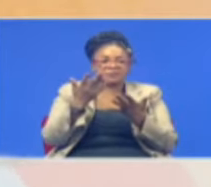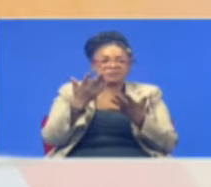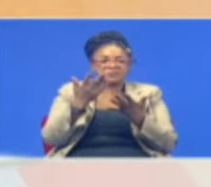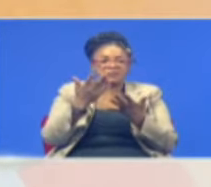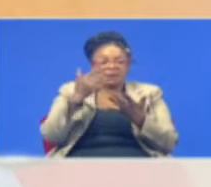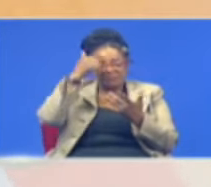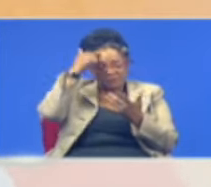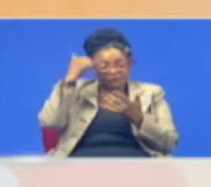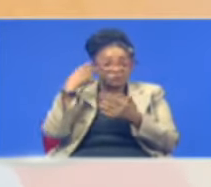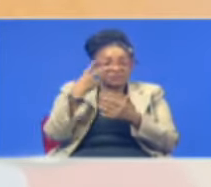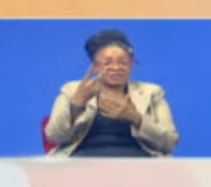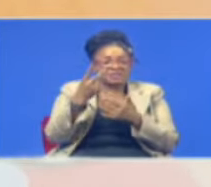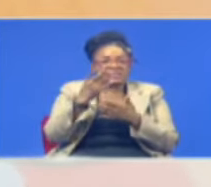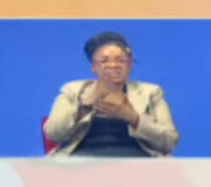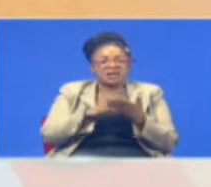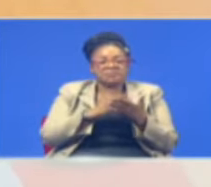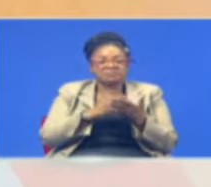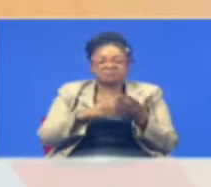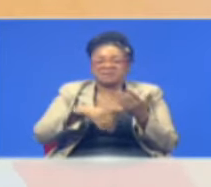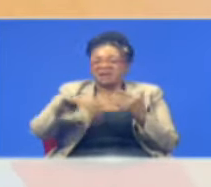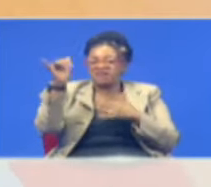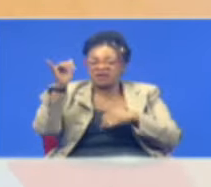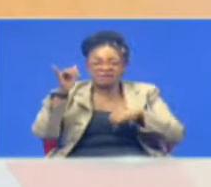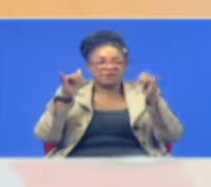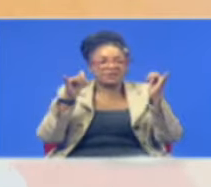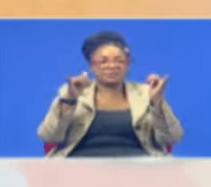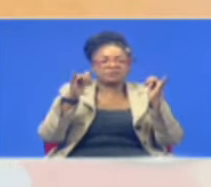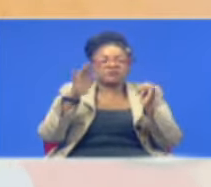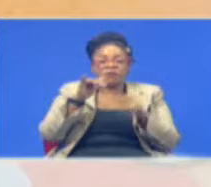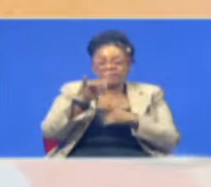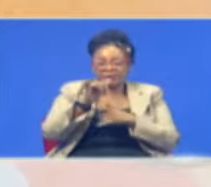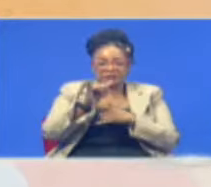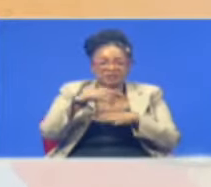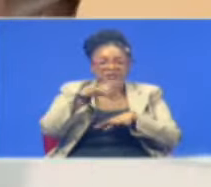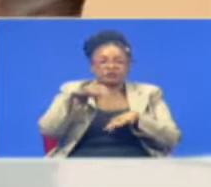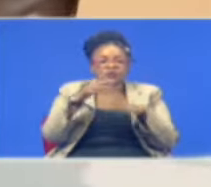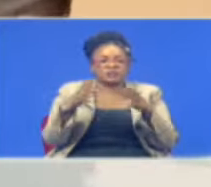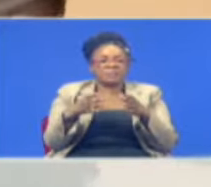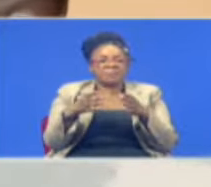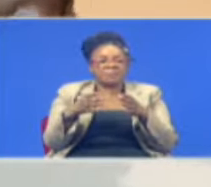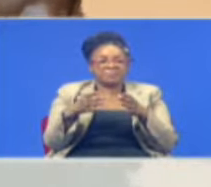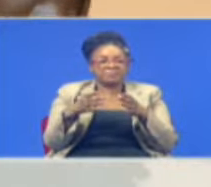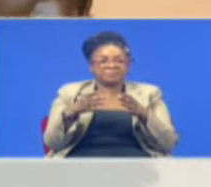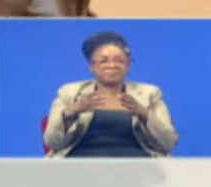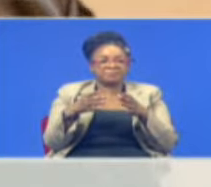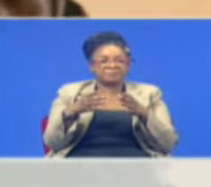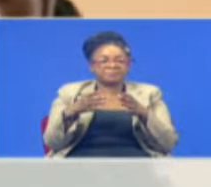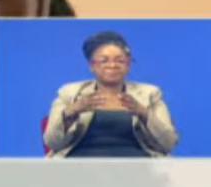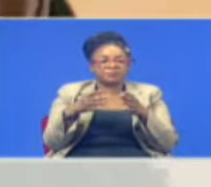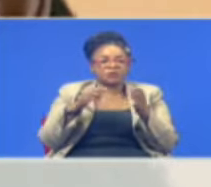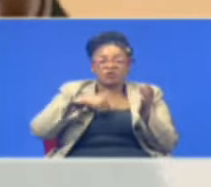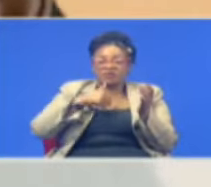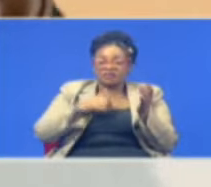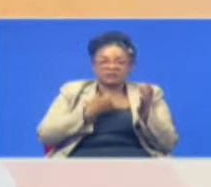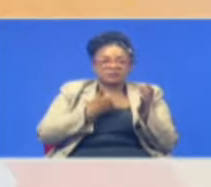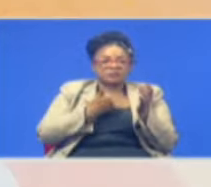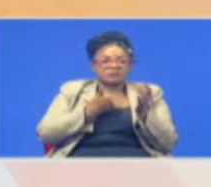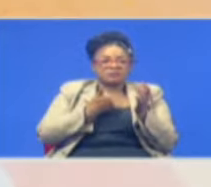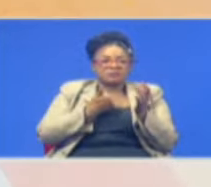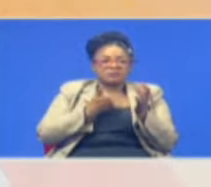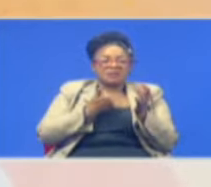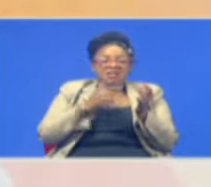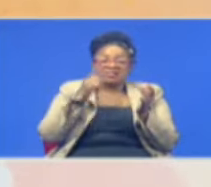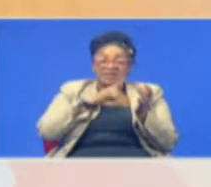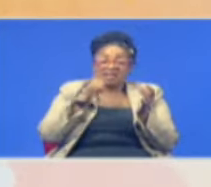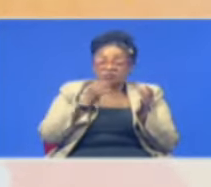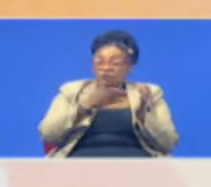wengine wameenda nje kutoka hiyo national team. Una feeling ni kama ni a threat kwenu nyinyi